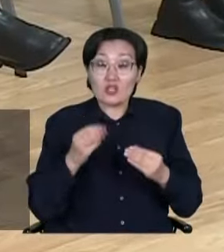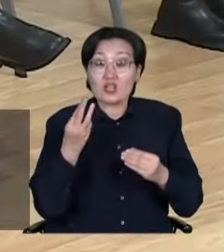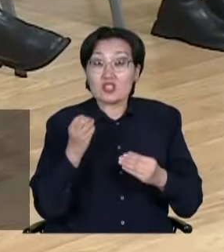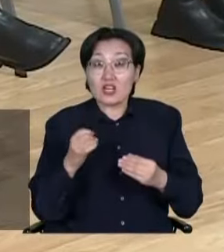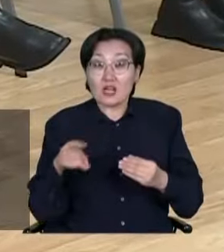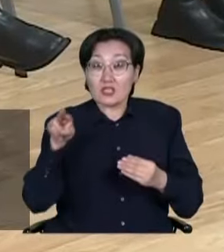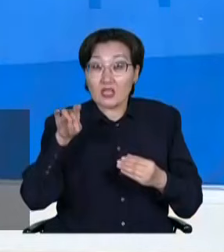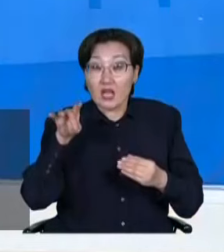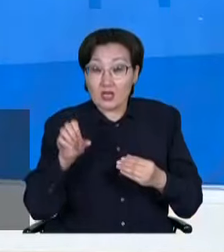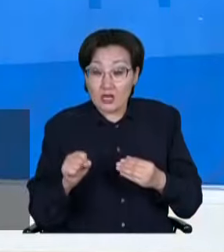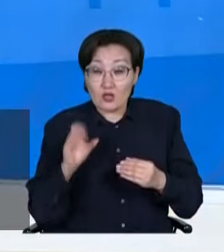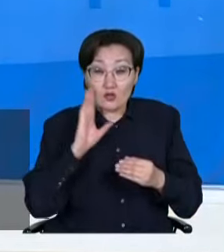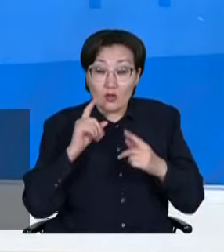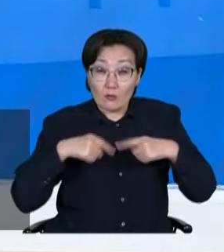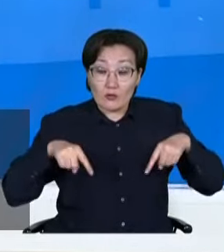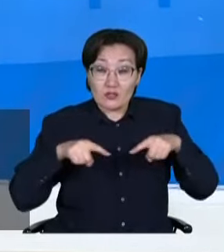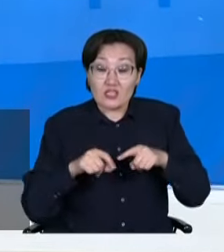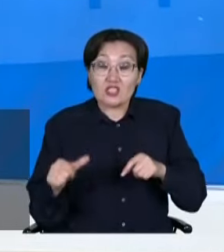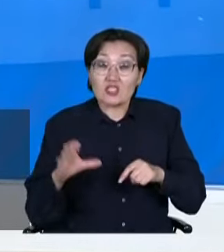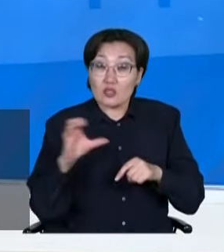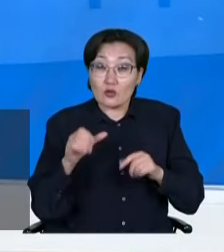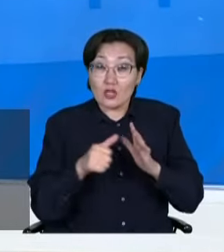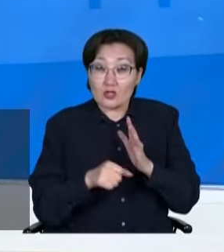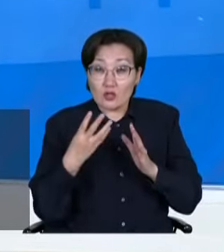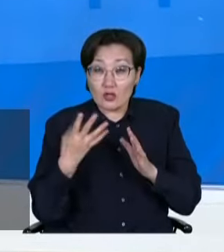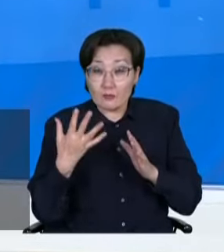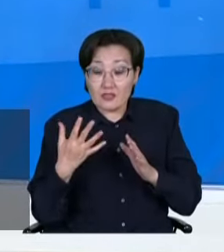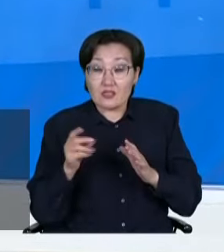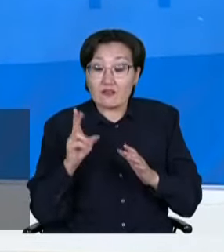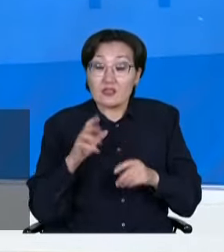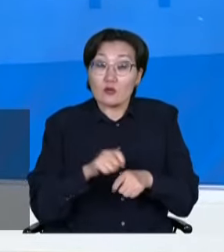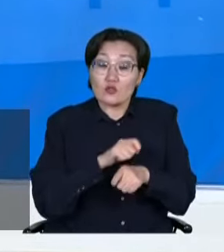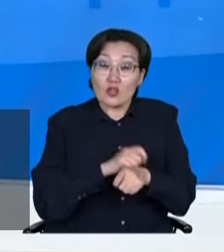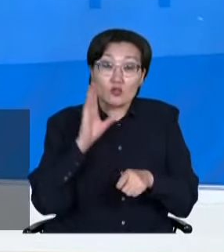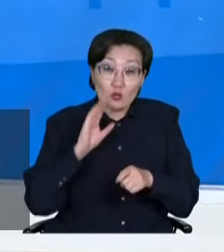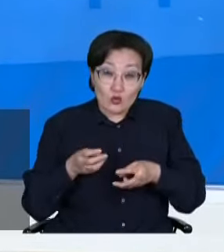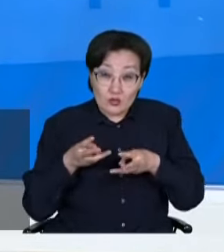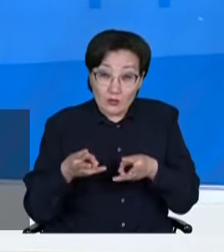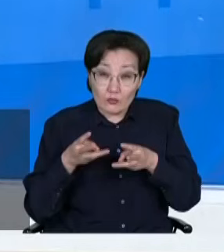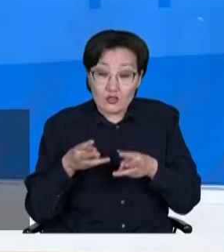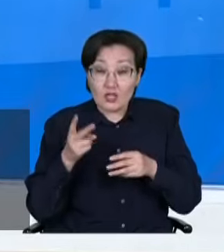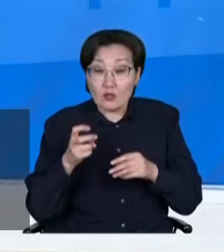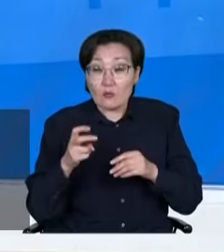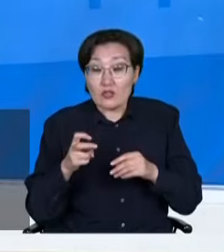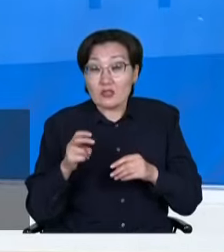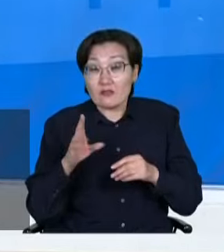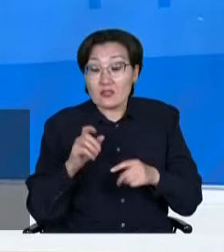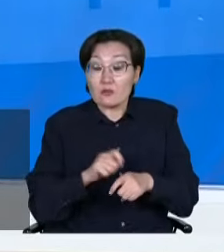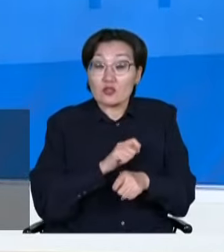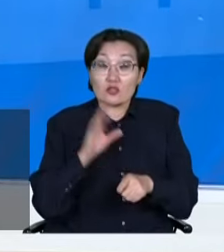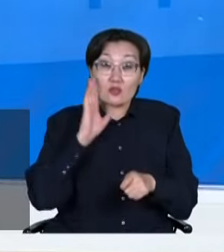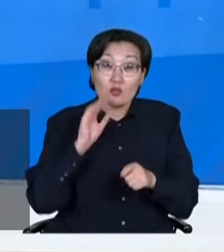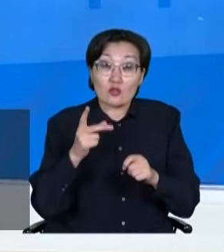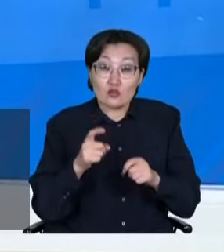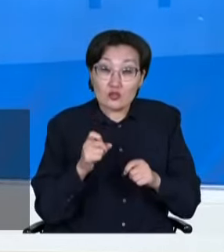қоймасына секундына 645 текше метр су түсуде. Төменгі ағысқа 200 текше метр су жіберілді. Оның 200 текше метр судың 100